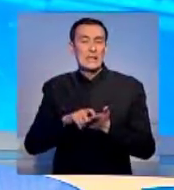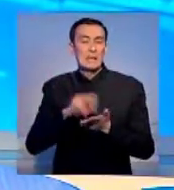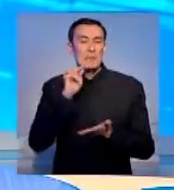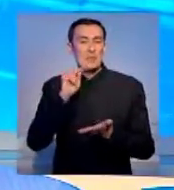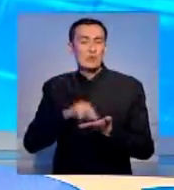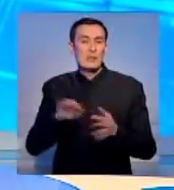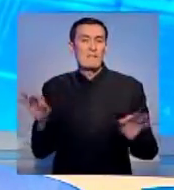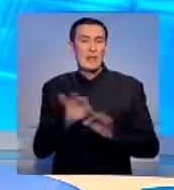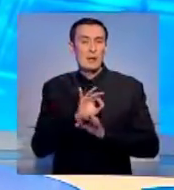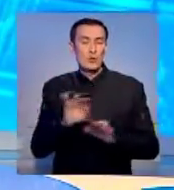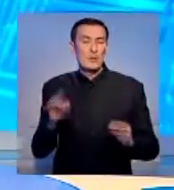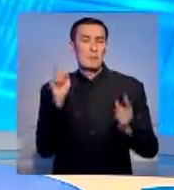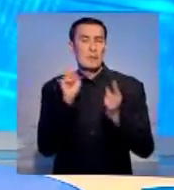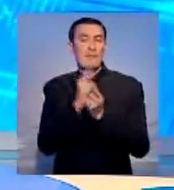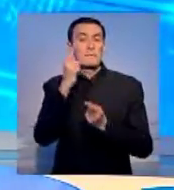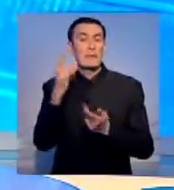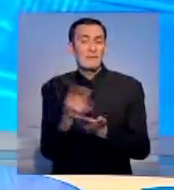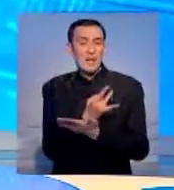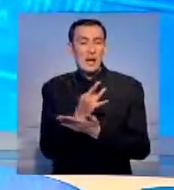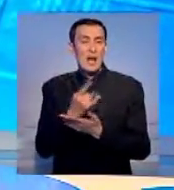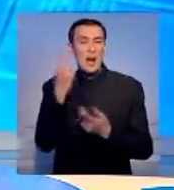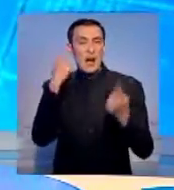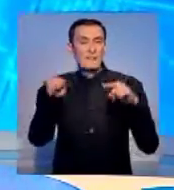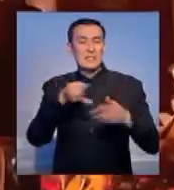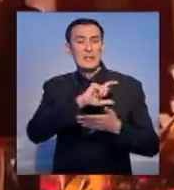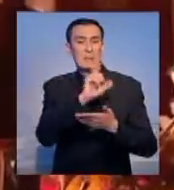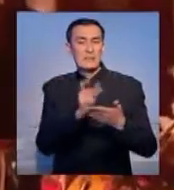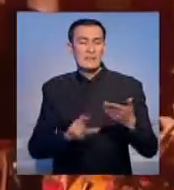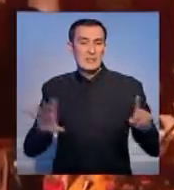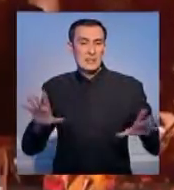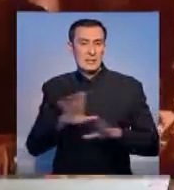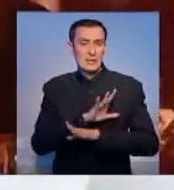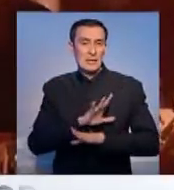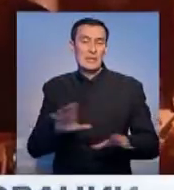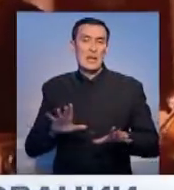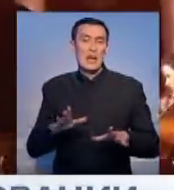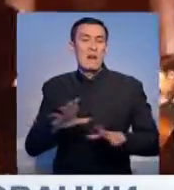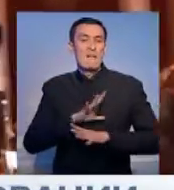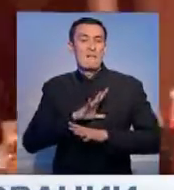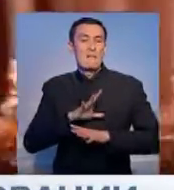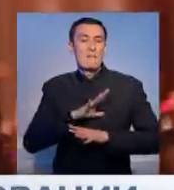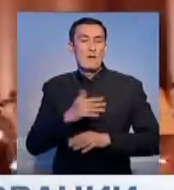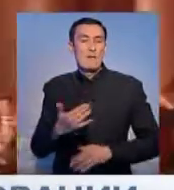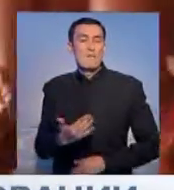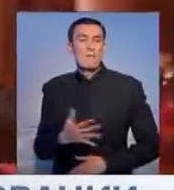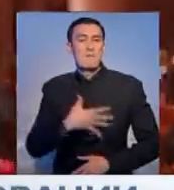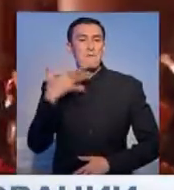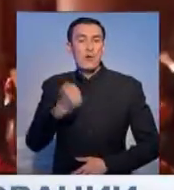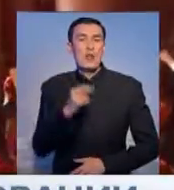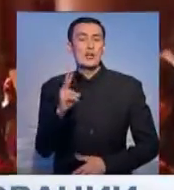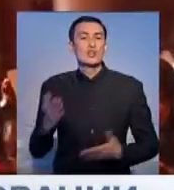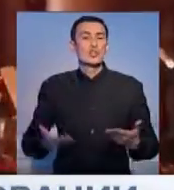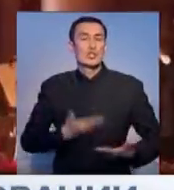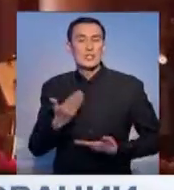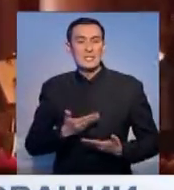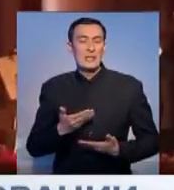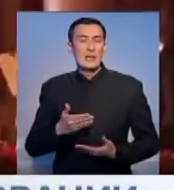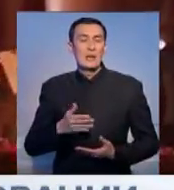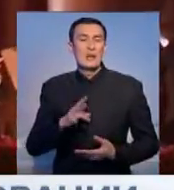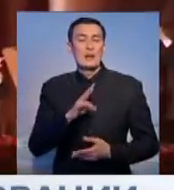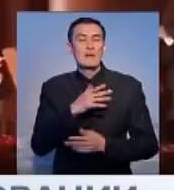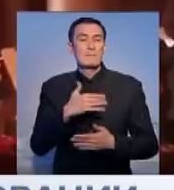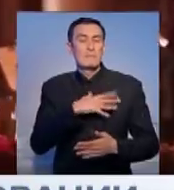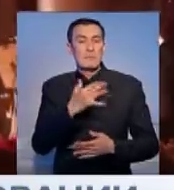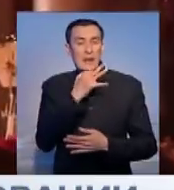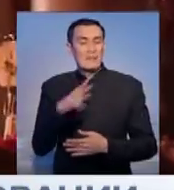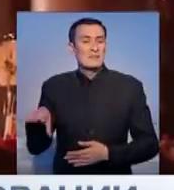Санкт-Петербургской филармонии принимал впервые. Авторское произведение Рахатби Абдысагина «Воля к жизни» не оставило равнодушным ни одного